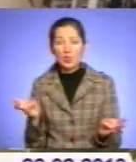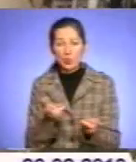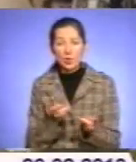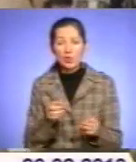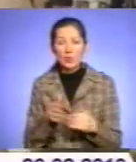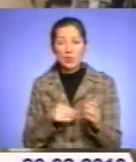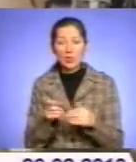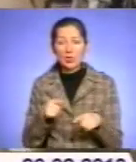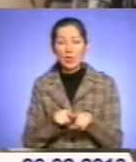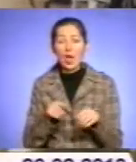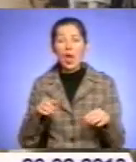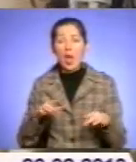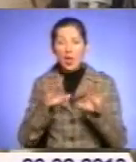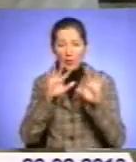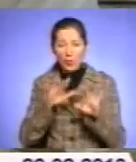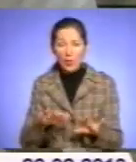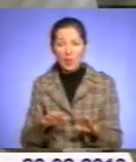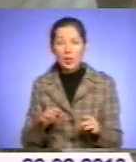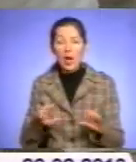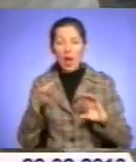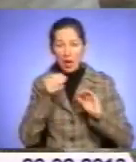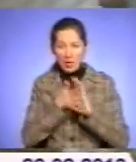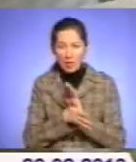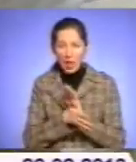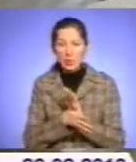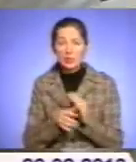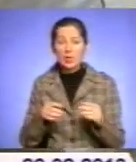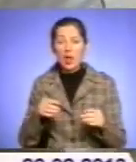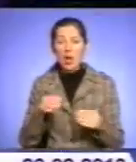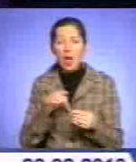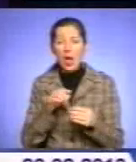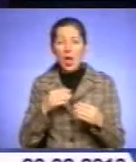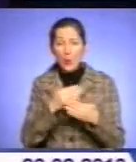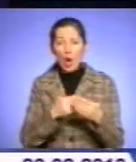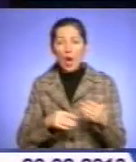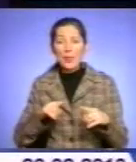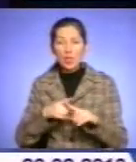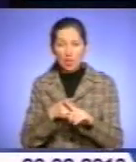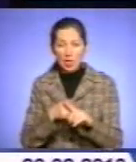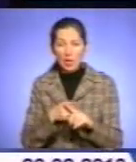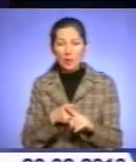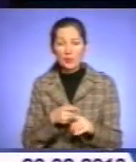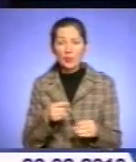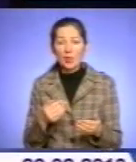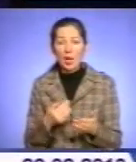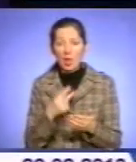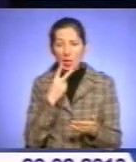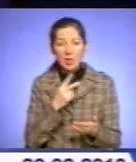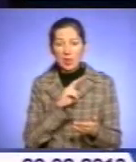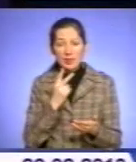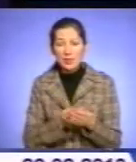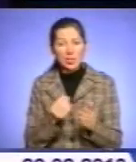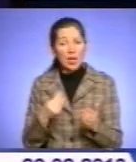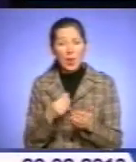інформатика, системний аналіз, комп'ютерні науки та програмна інженерія. Попри недофінансування,